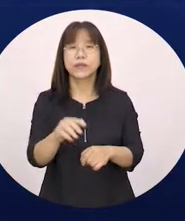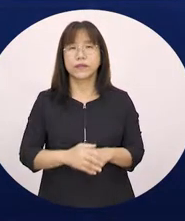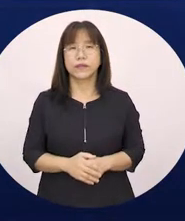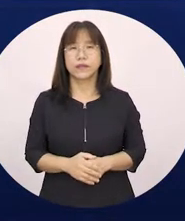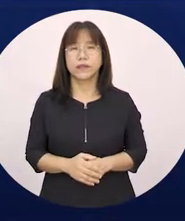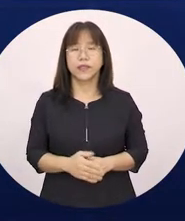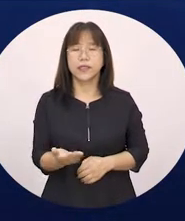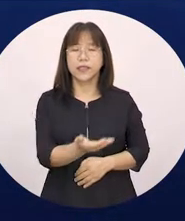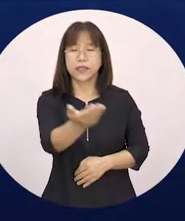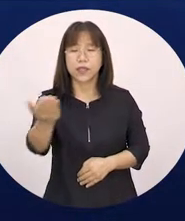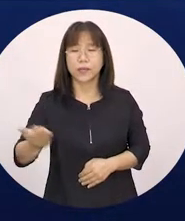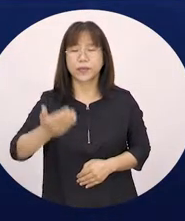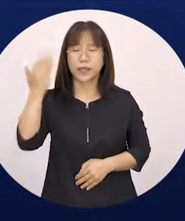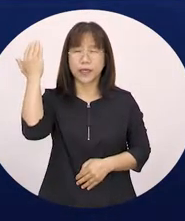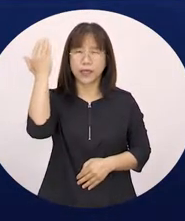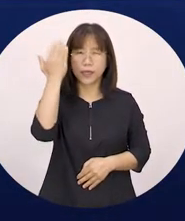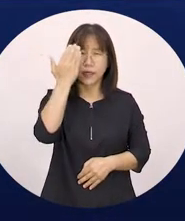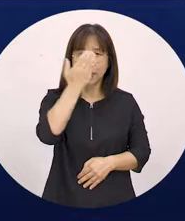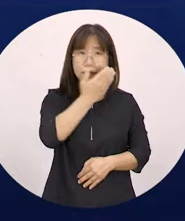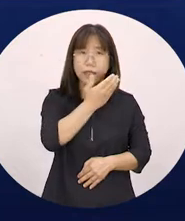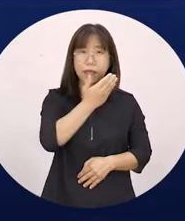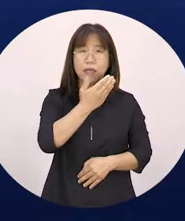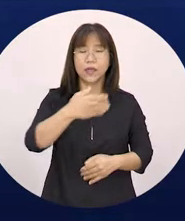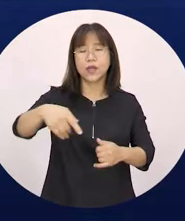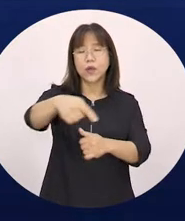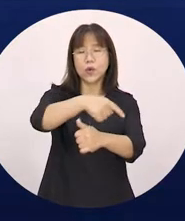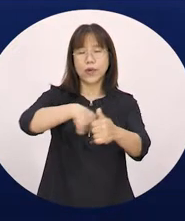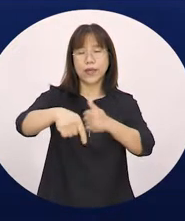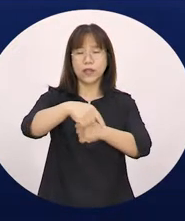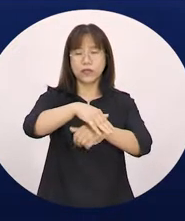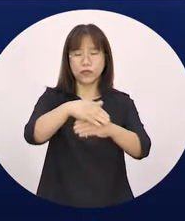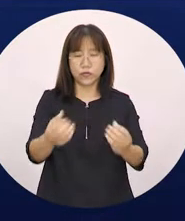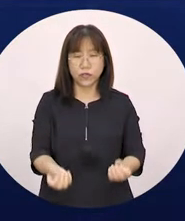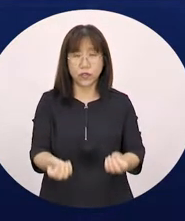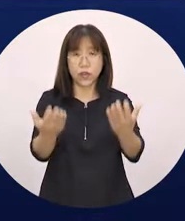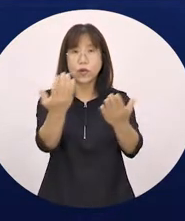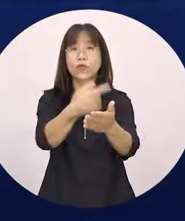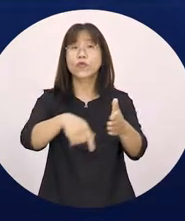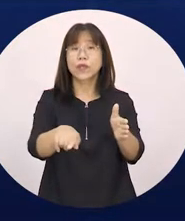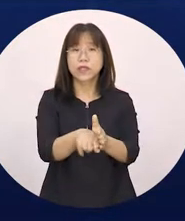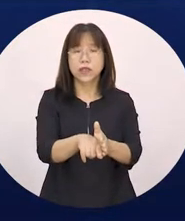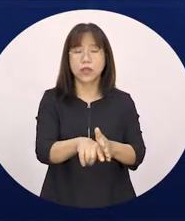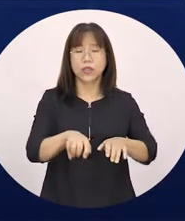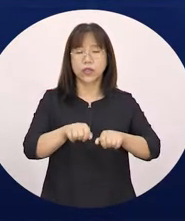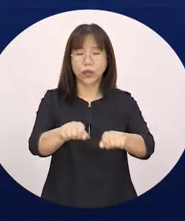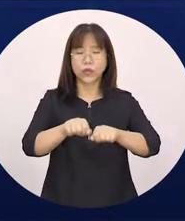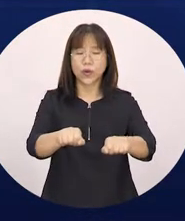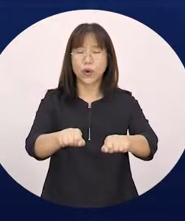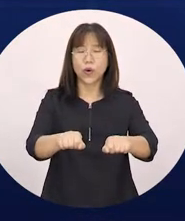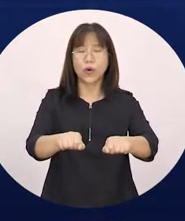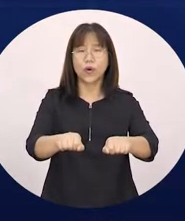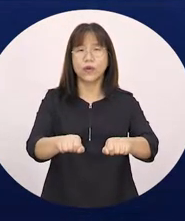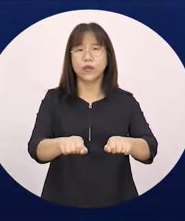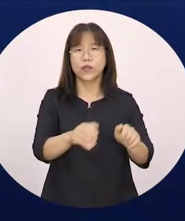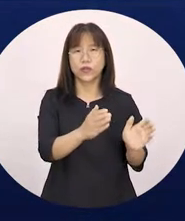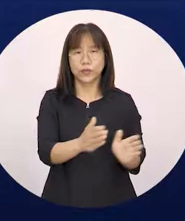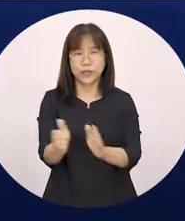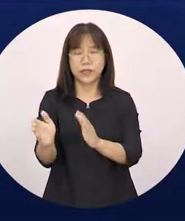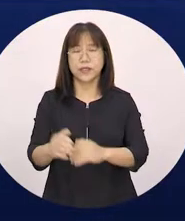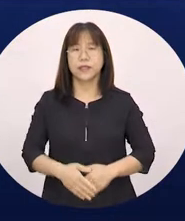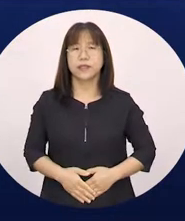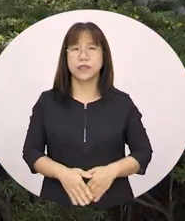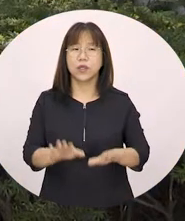강서구는 또 구민들이 쾌적한 환경에서 연휴를 보낼 수 있도록 추석 연휴기간 청소 대책도 마련했습니다